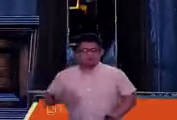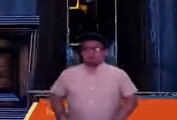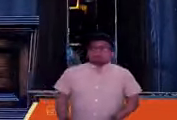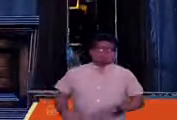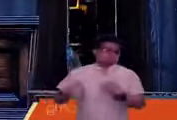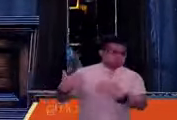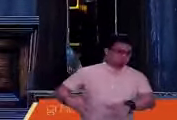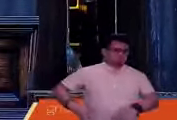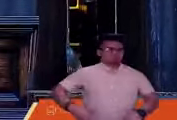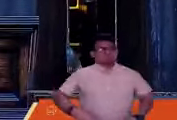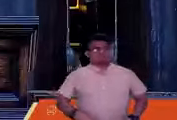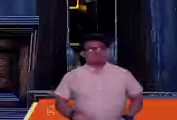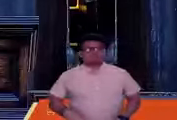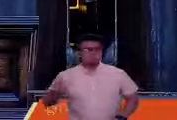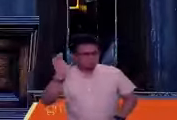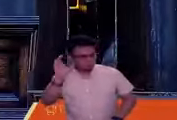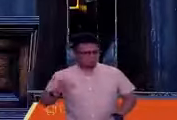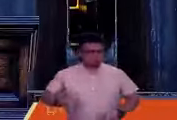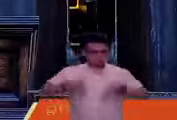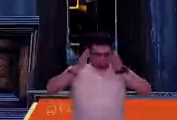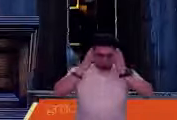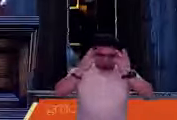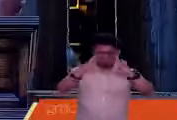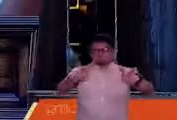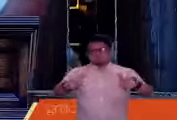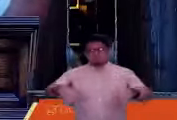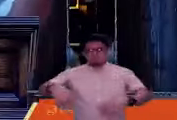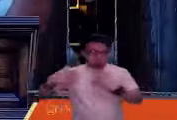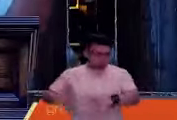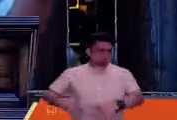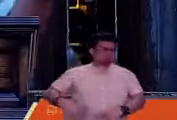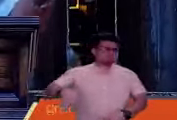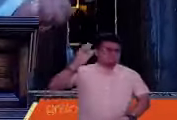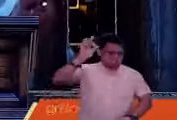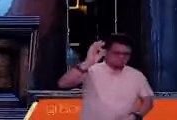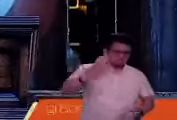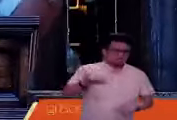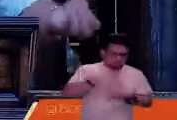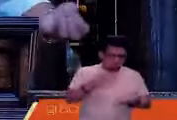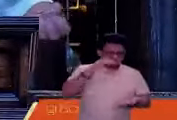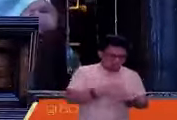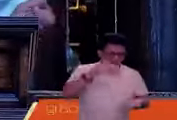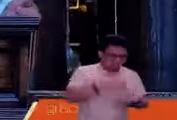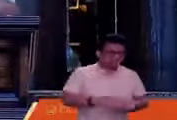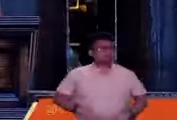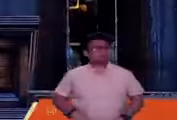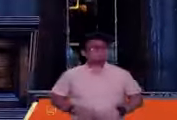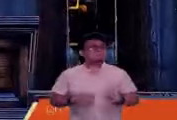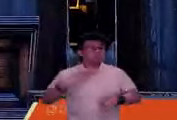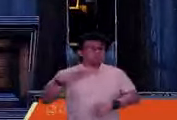Ha? Ikaduha, thou shalt not yoke yourselves with unbelievers.